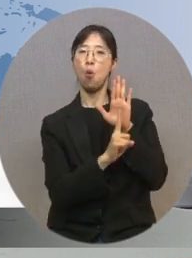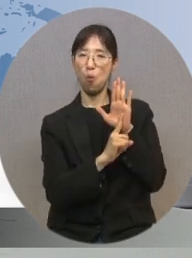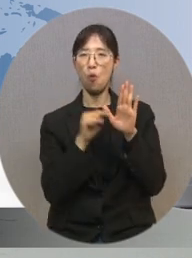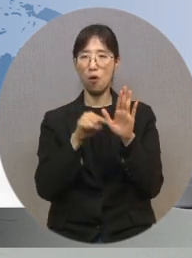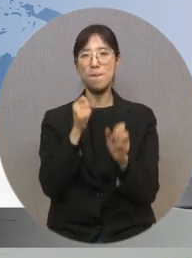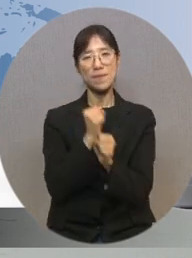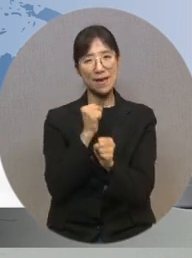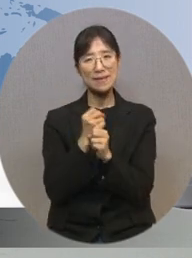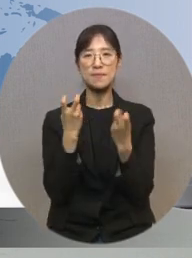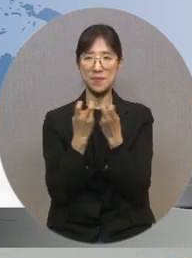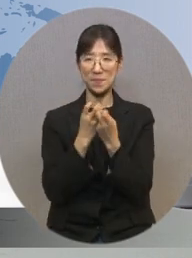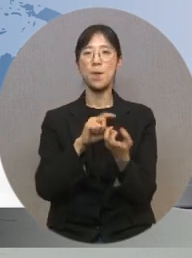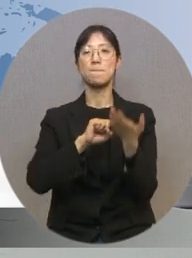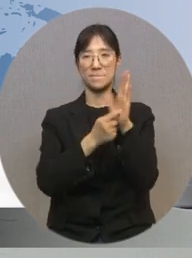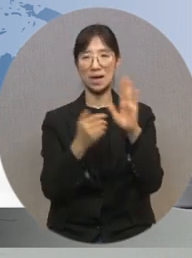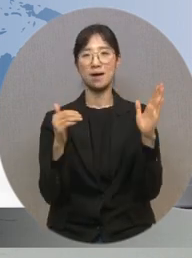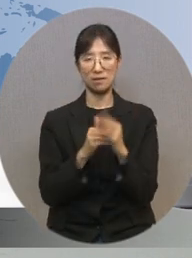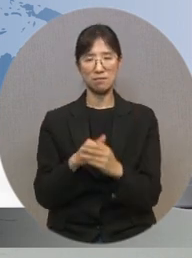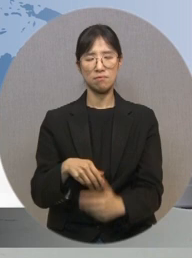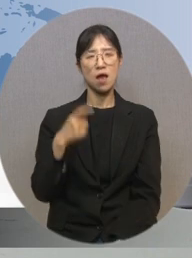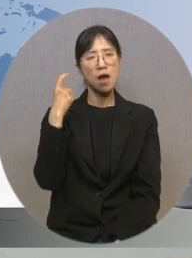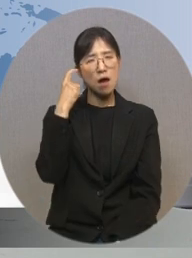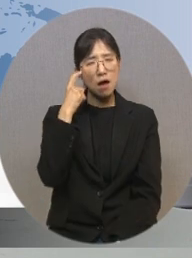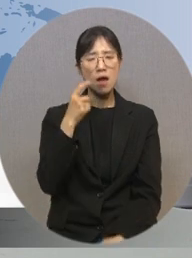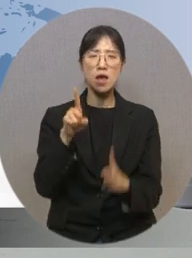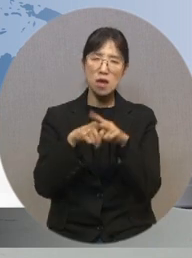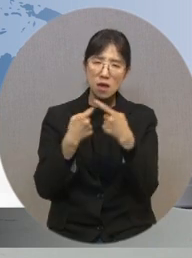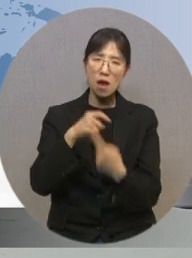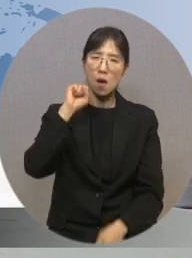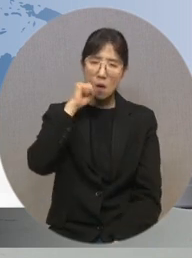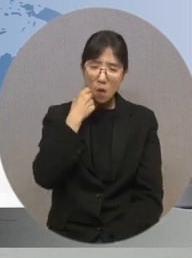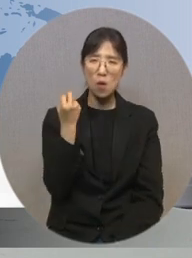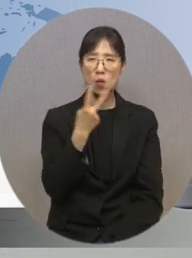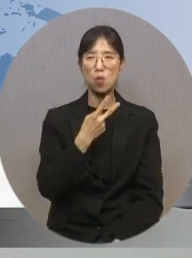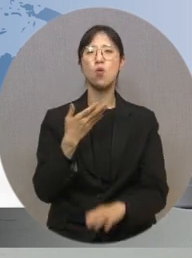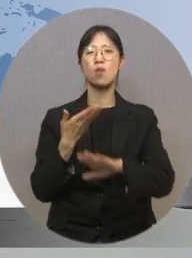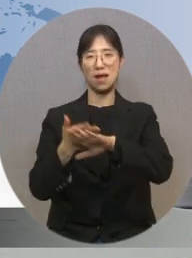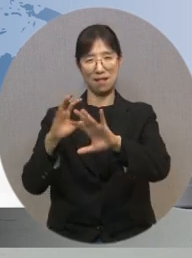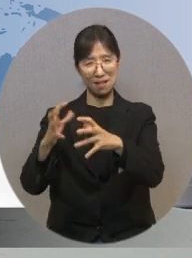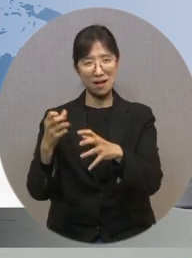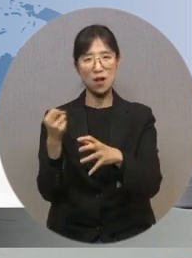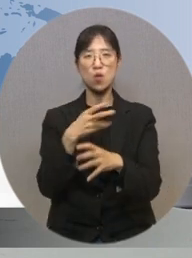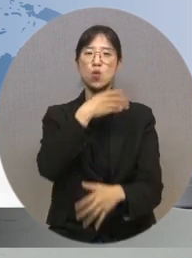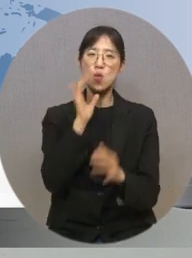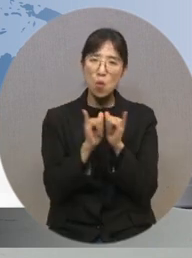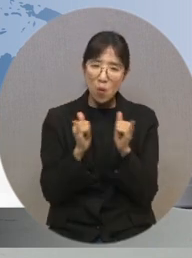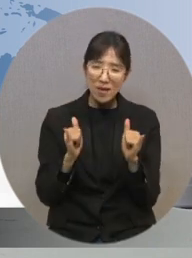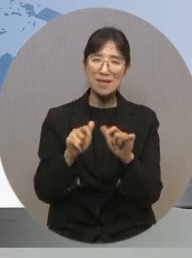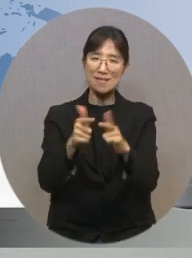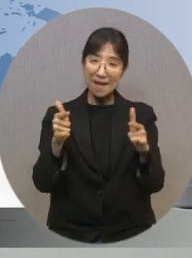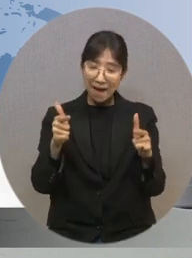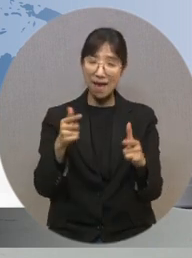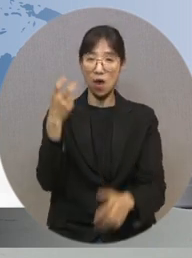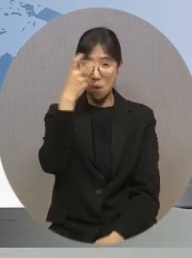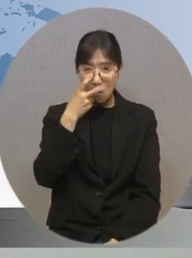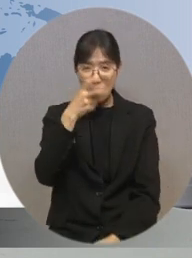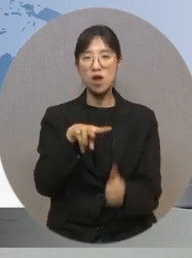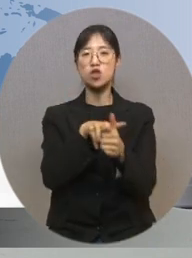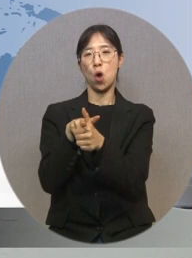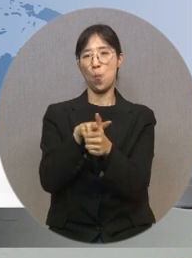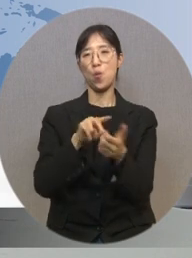발행했는데요 지적도는인지 장애가 있거나 다문화 노인 등 유권자의 다양한 특성을 고려해 정보를